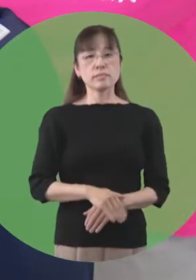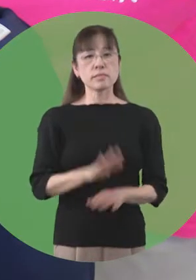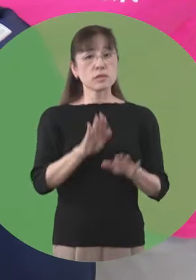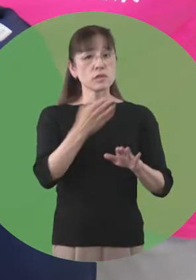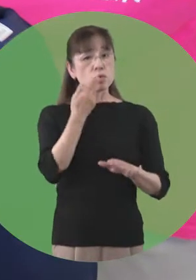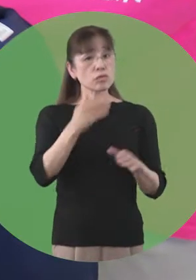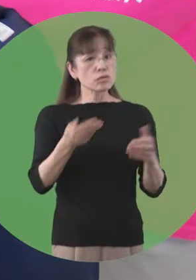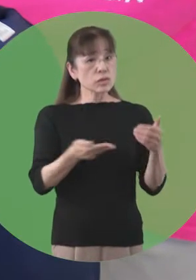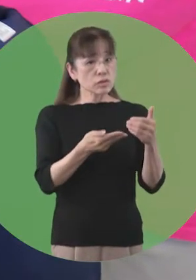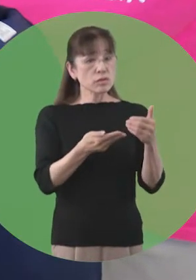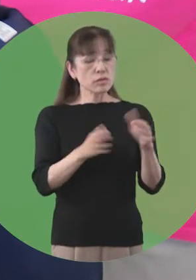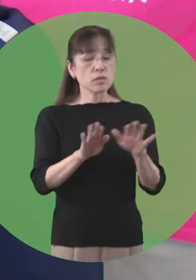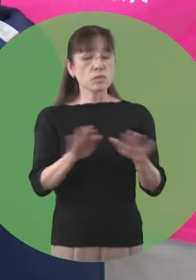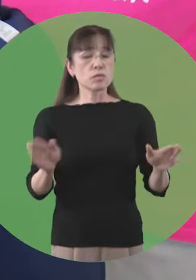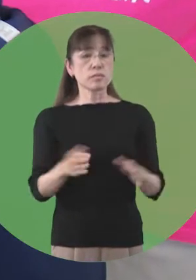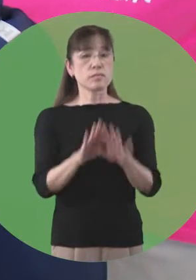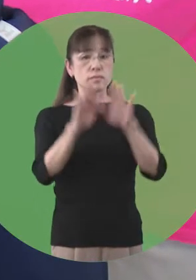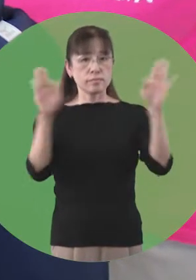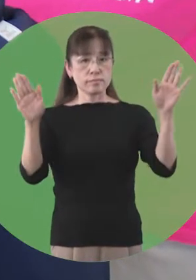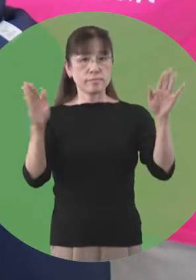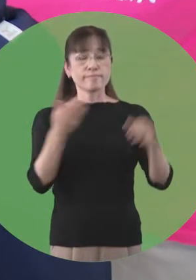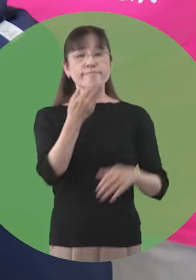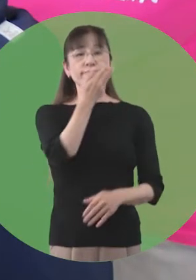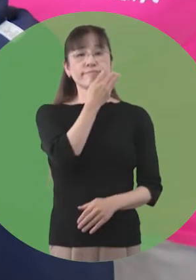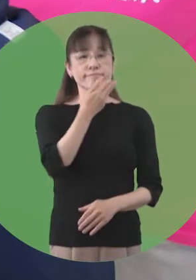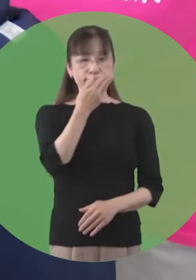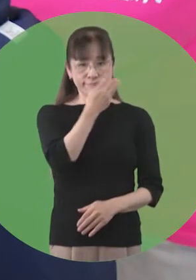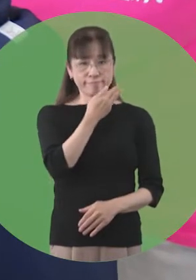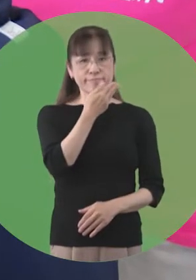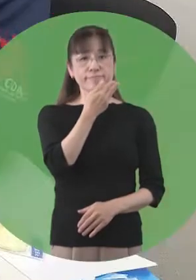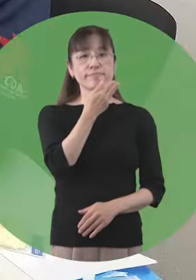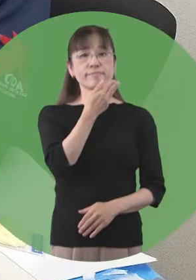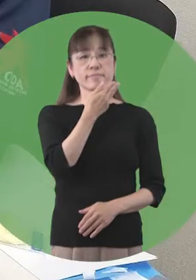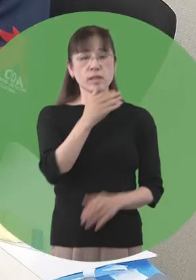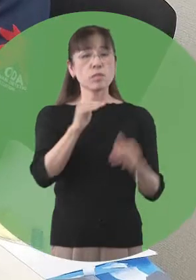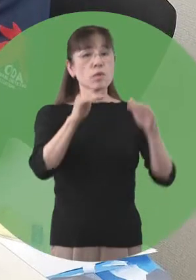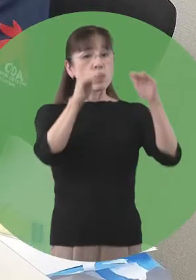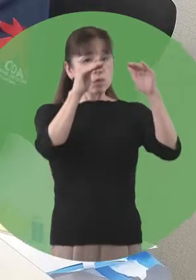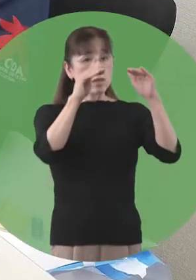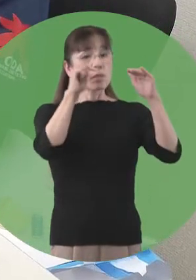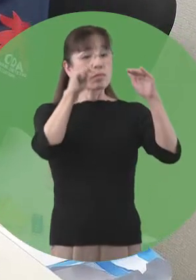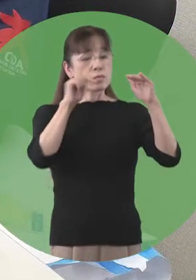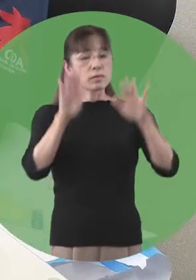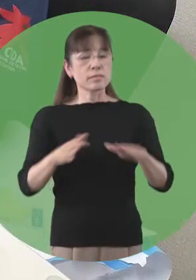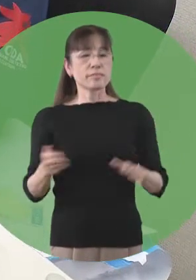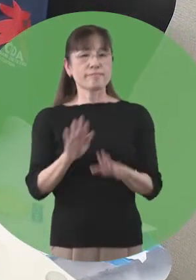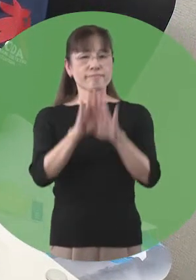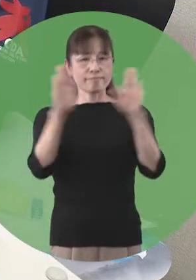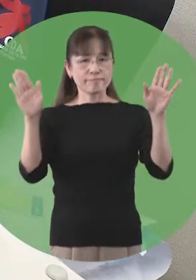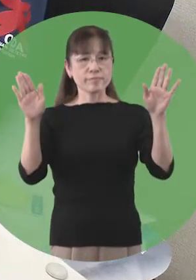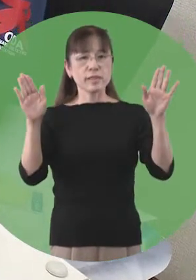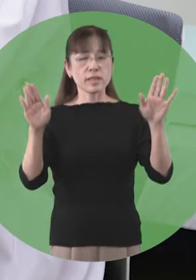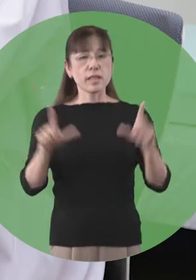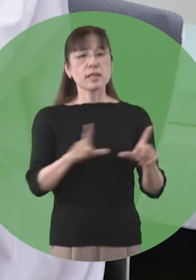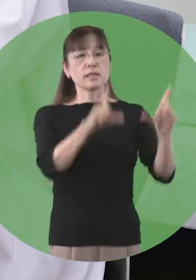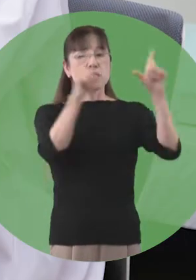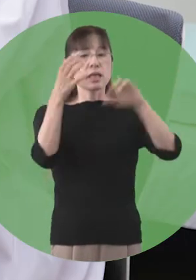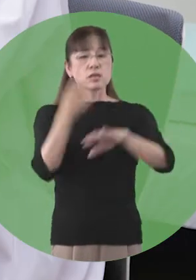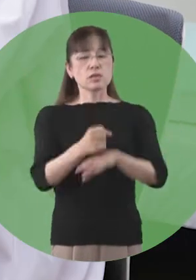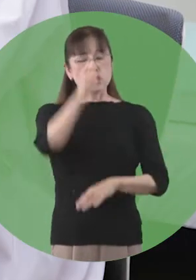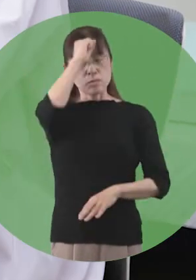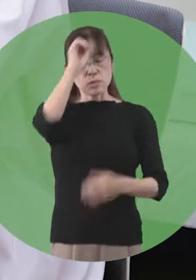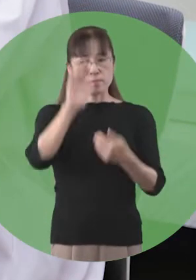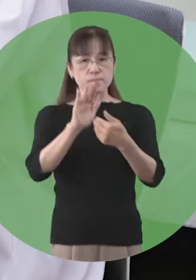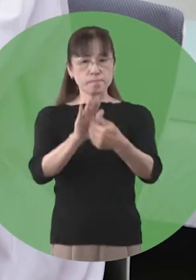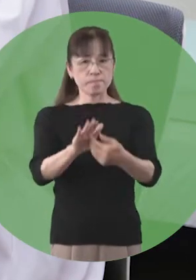は子どものうちから始めることが大切なのはもちろん、大人でも今から始めれば生活習慣病の予